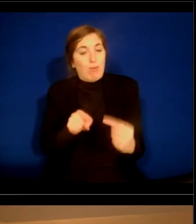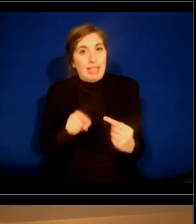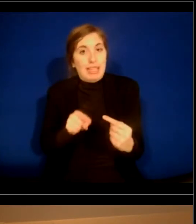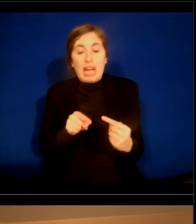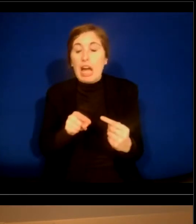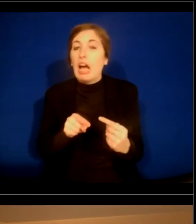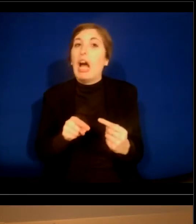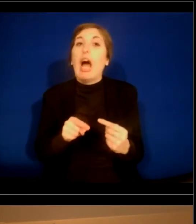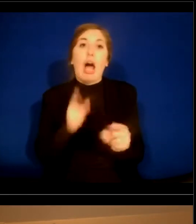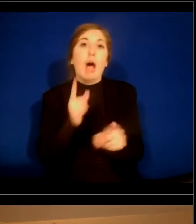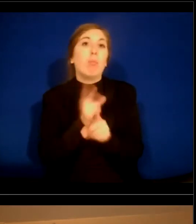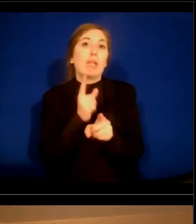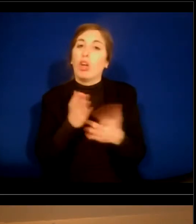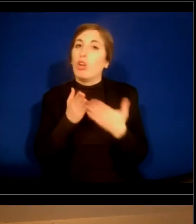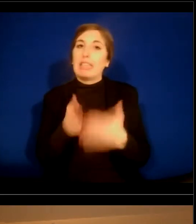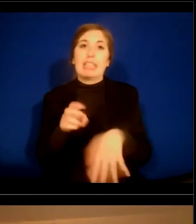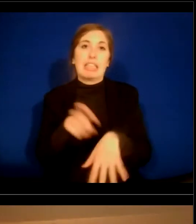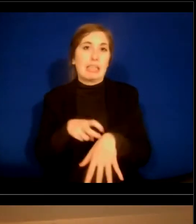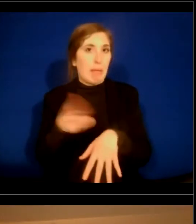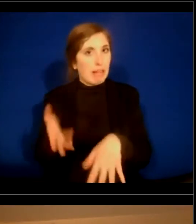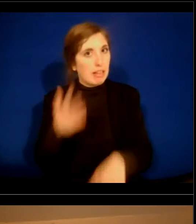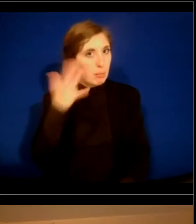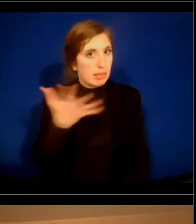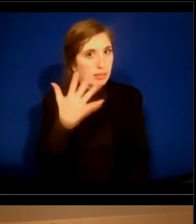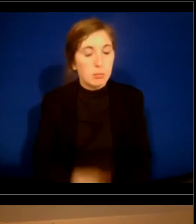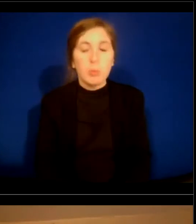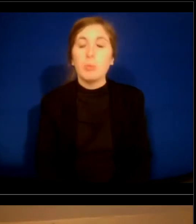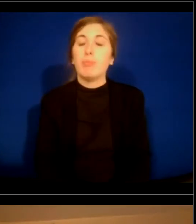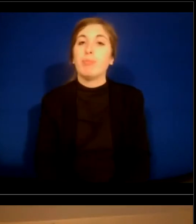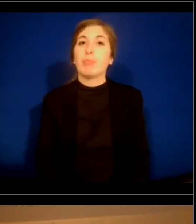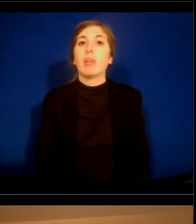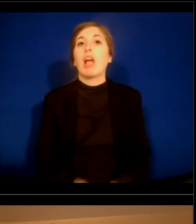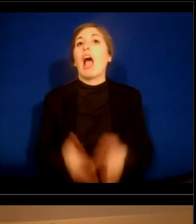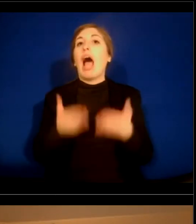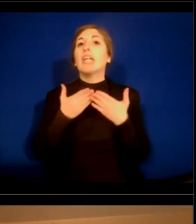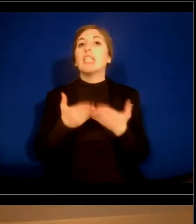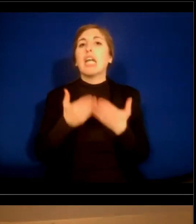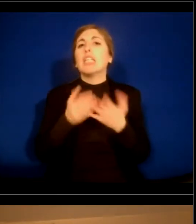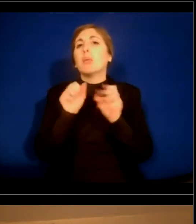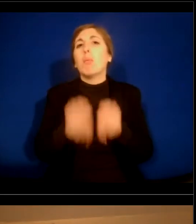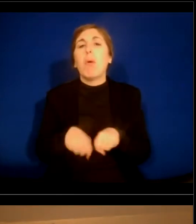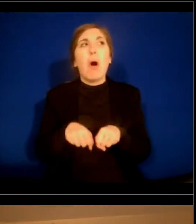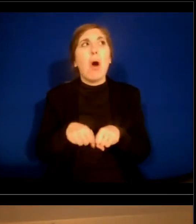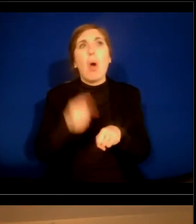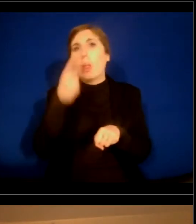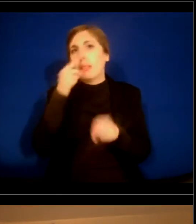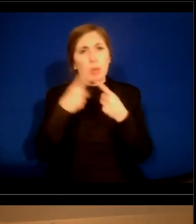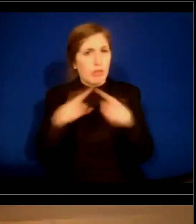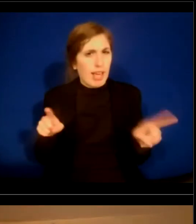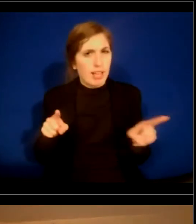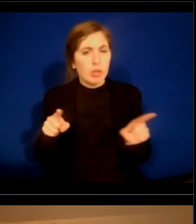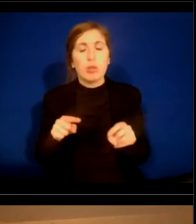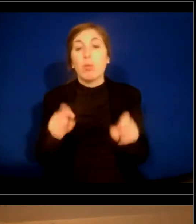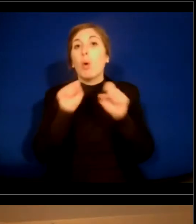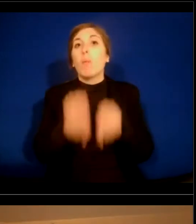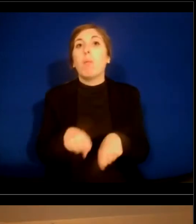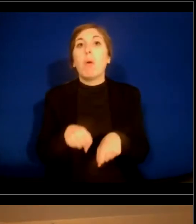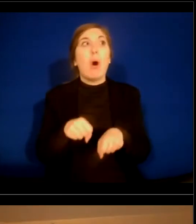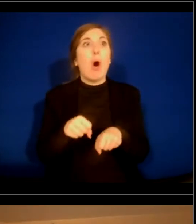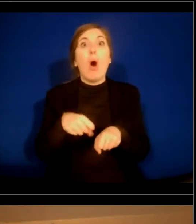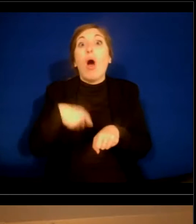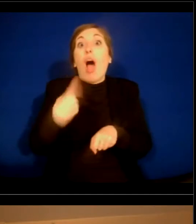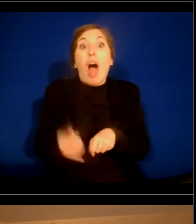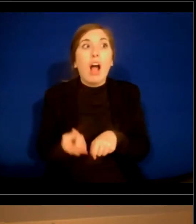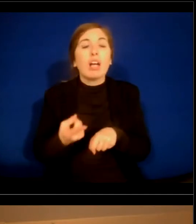appunto bisogno di assistenza medica. Però l'assistenza può essere anche di un tipo diverso, può essere il trasporto verso